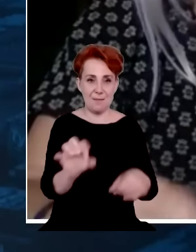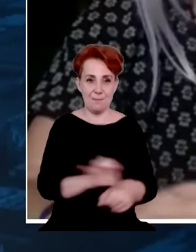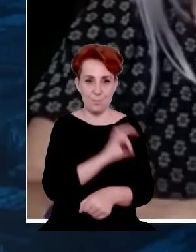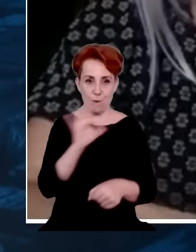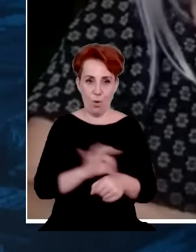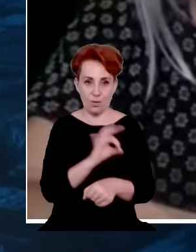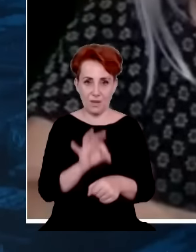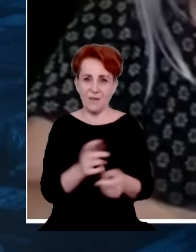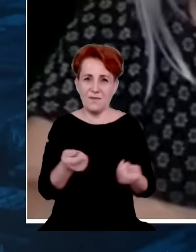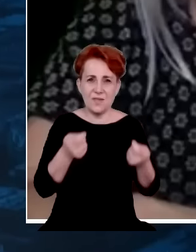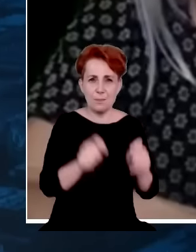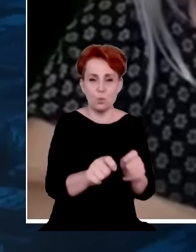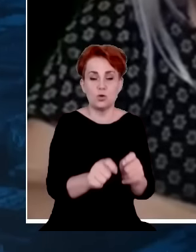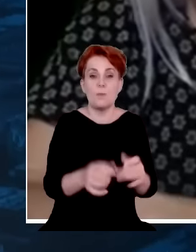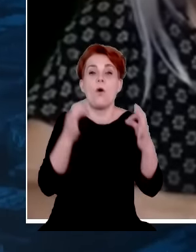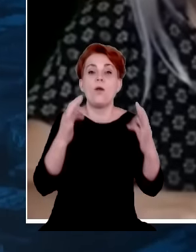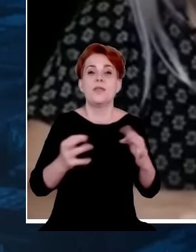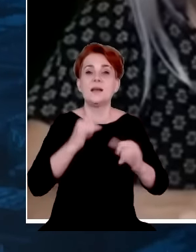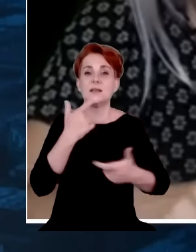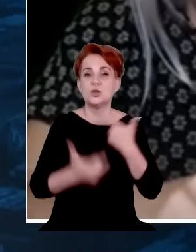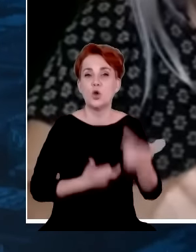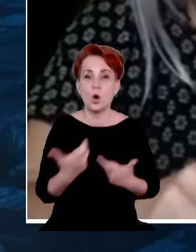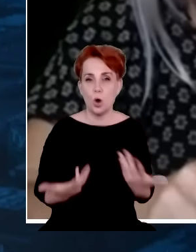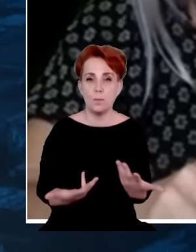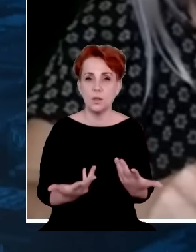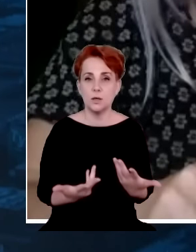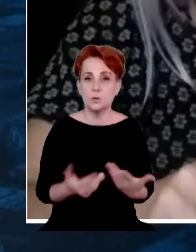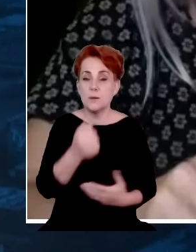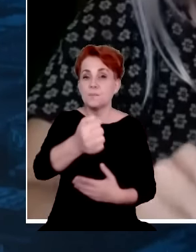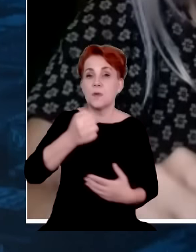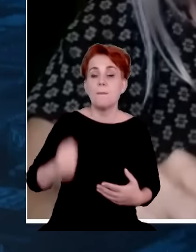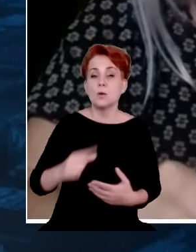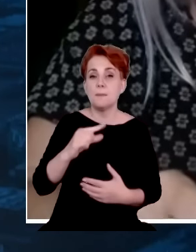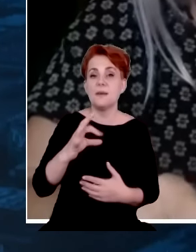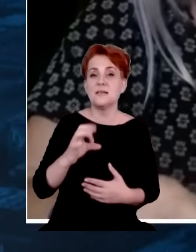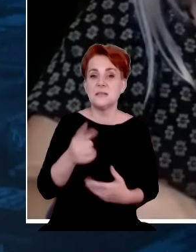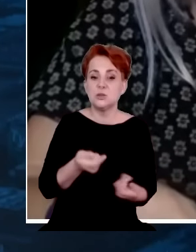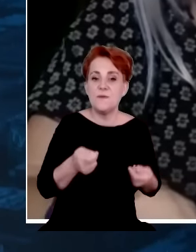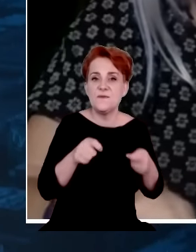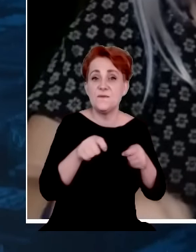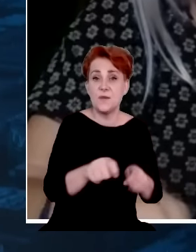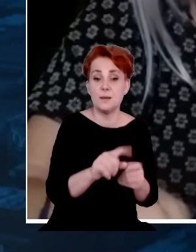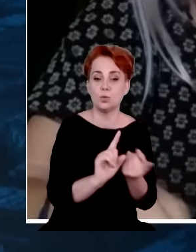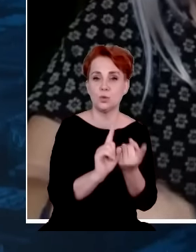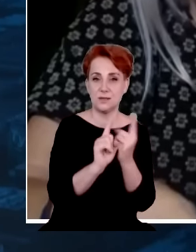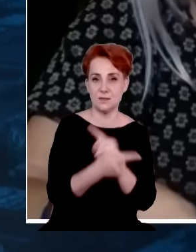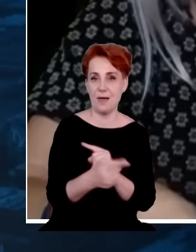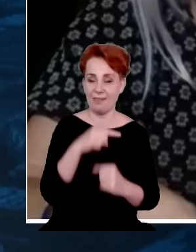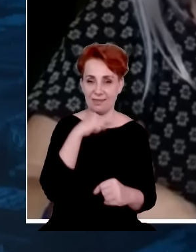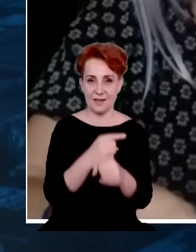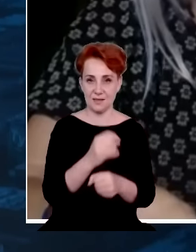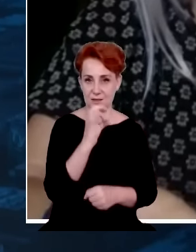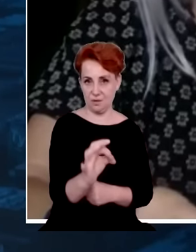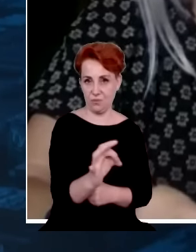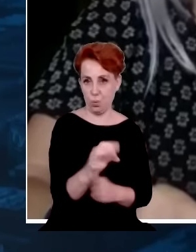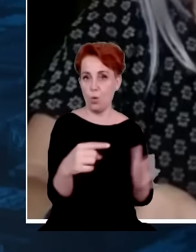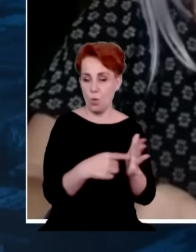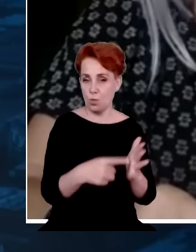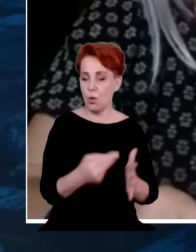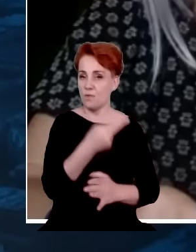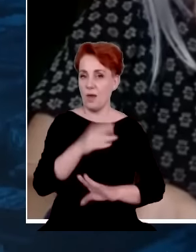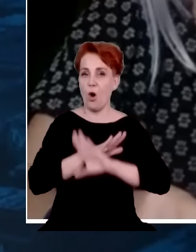dzieje To jest próba wymuszania na posłach polskiego stronnictwa ludowego zmiany decyzji w zakresie ochrony życia i